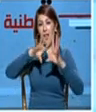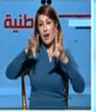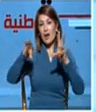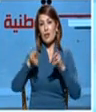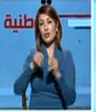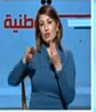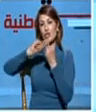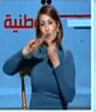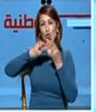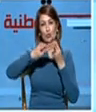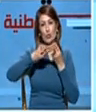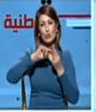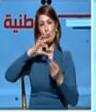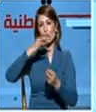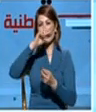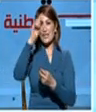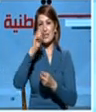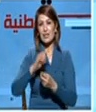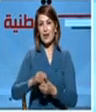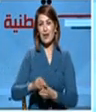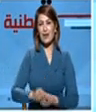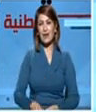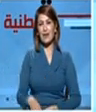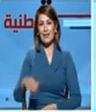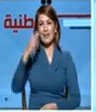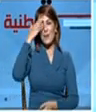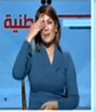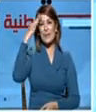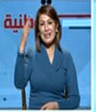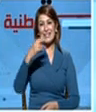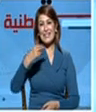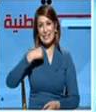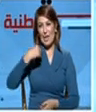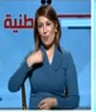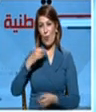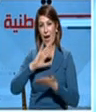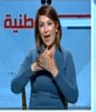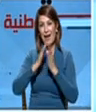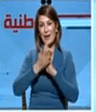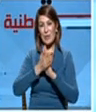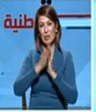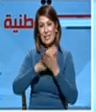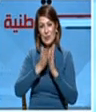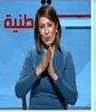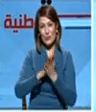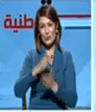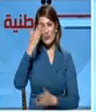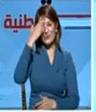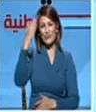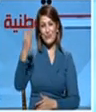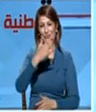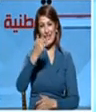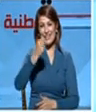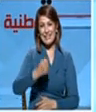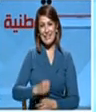بعض قبل كل شيء انا فيهما مع ليلى اه القاده تقدم في لغه الاشارات الاسم والبكم